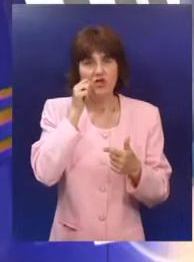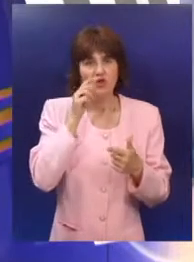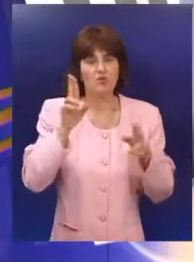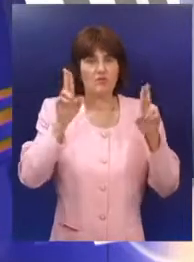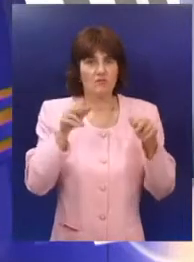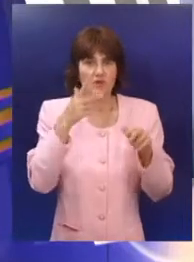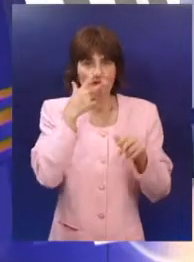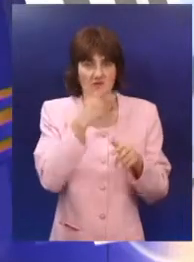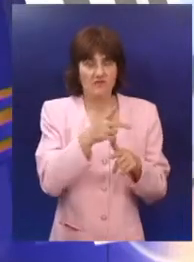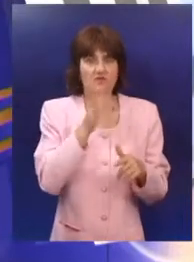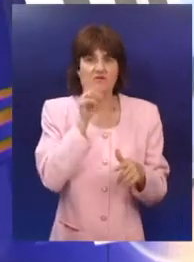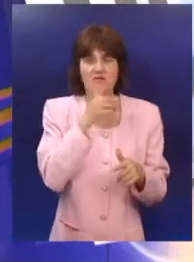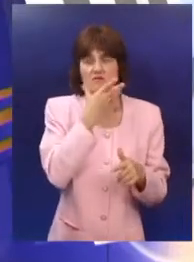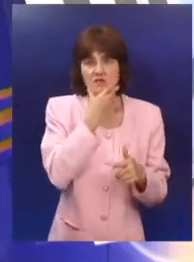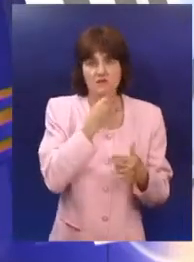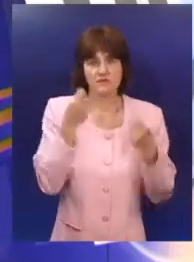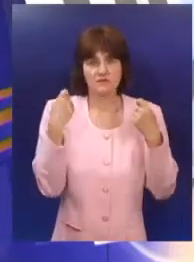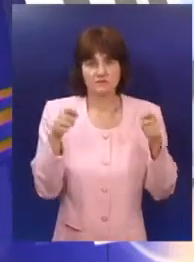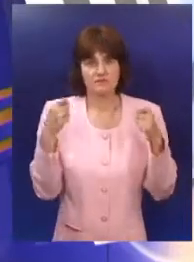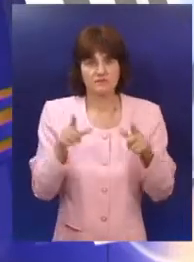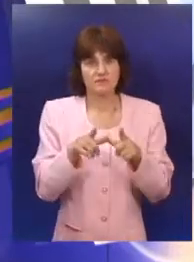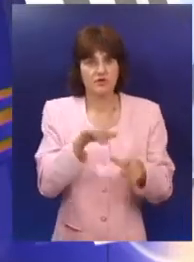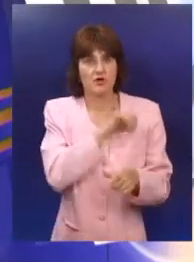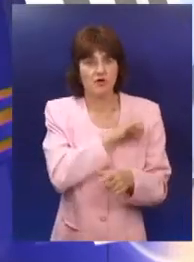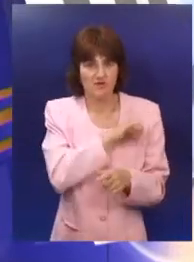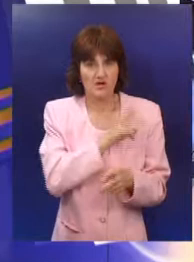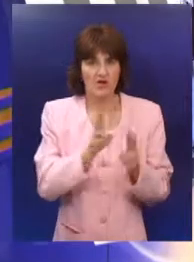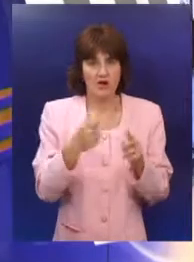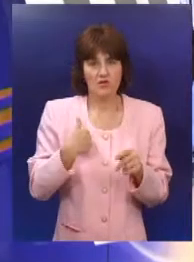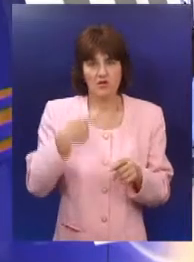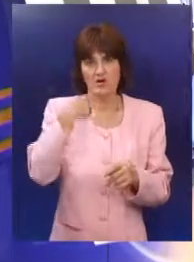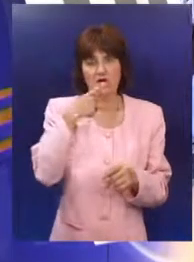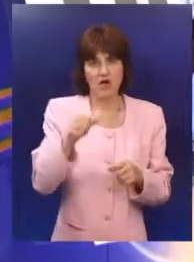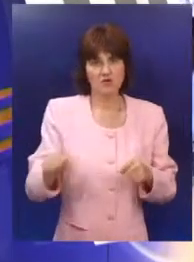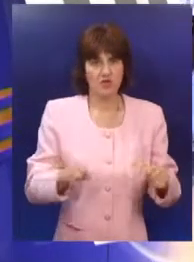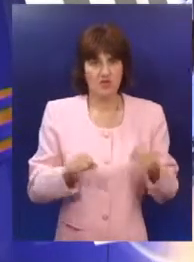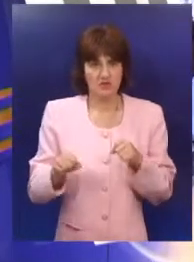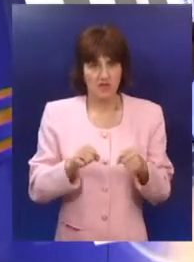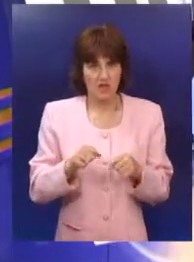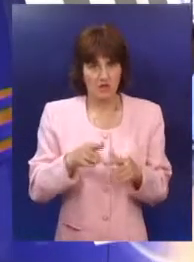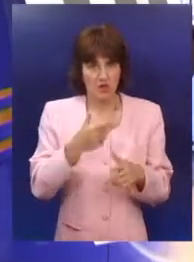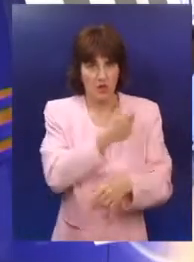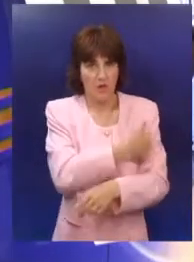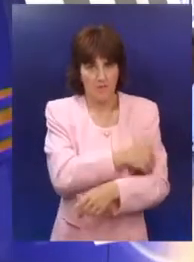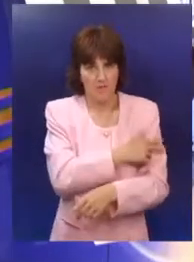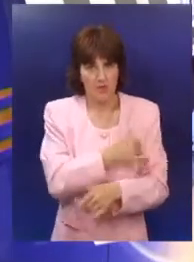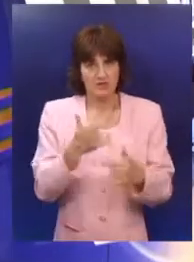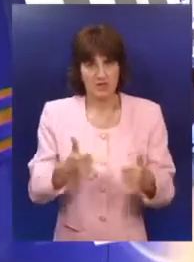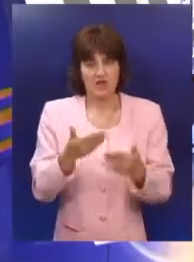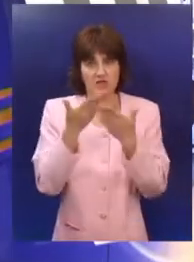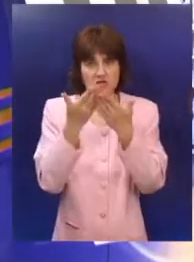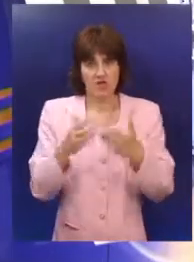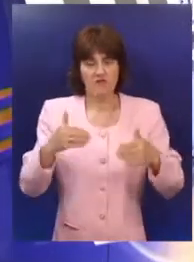okruga imaće dostupnu drugu najsavremeniju jedinicu intenzivnog lečenja u Vojvodini. Kako je istakao direktor opšte bolnice Subotica na današnjoj